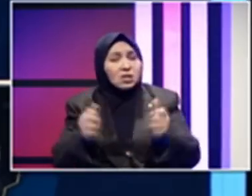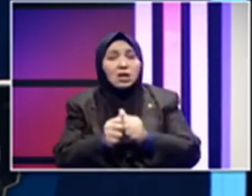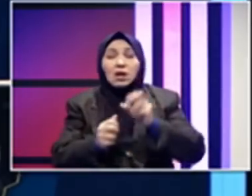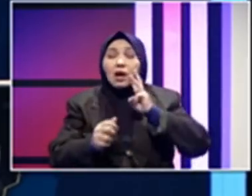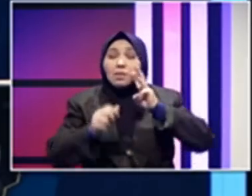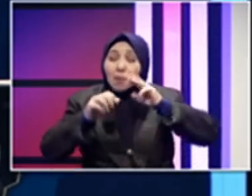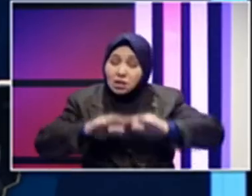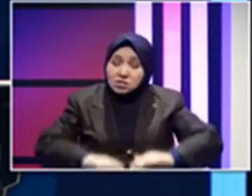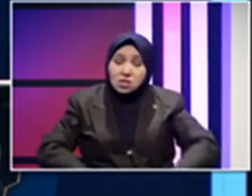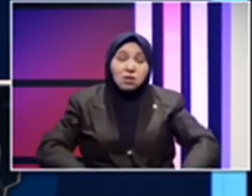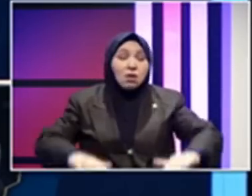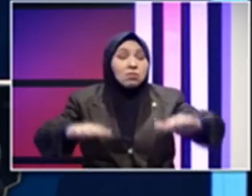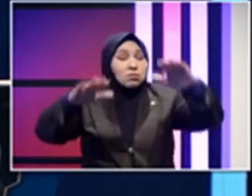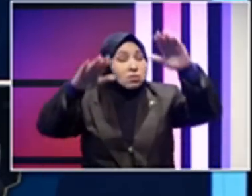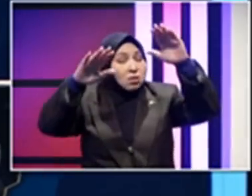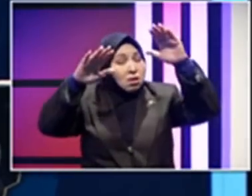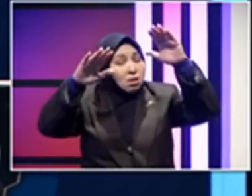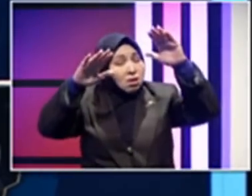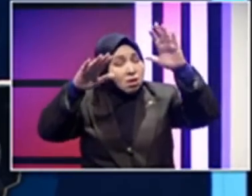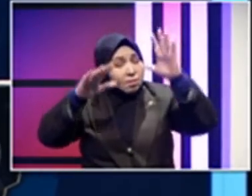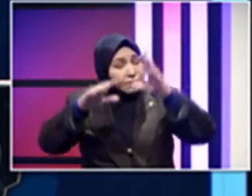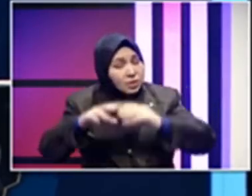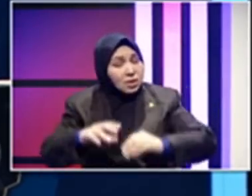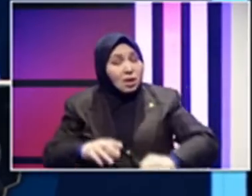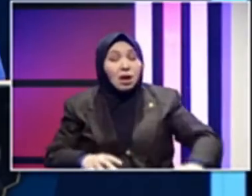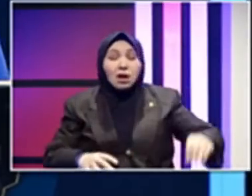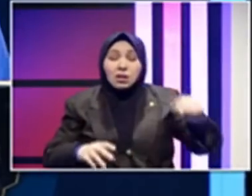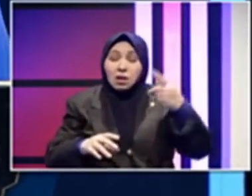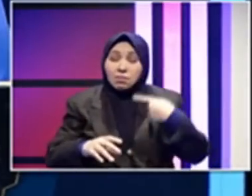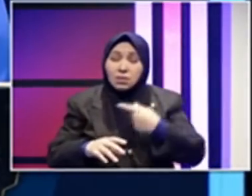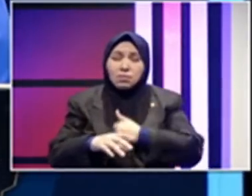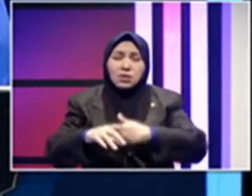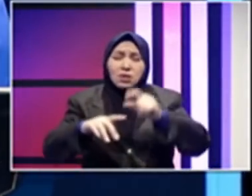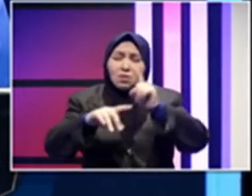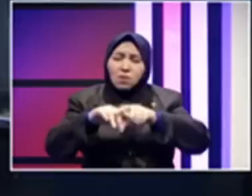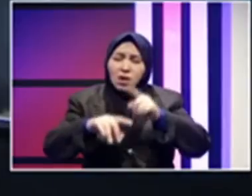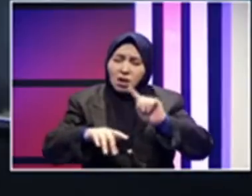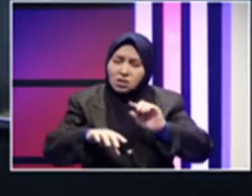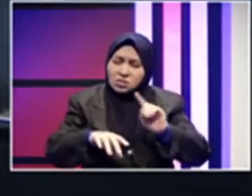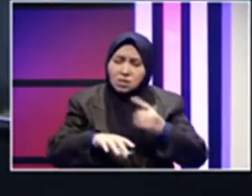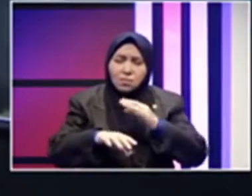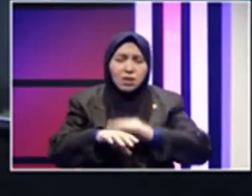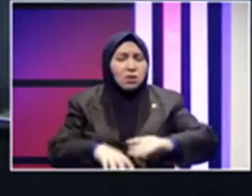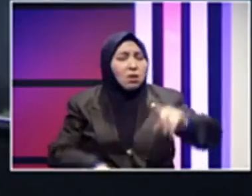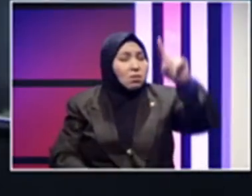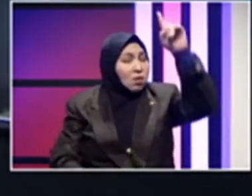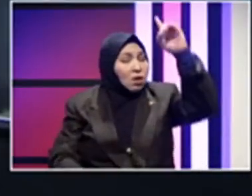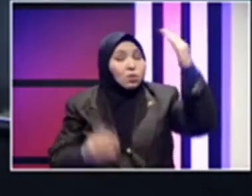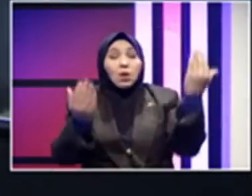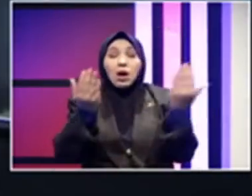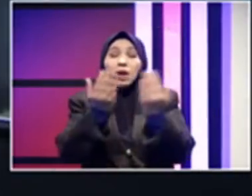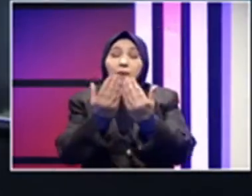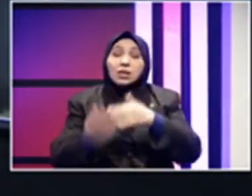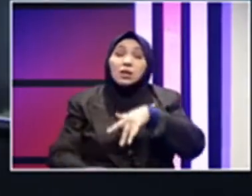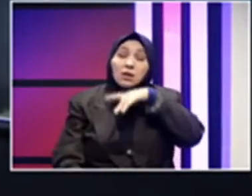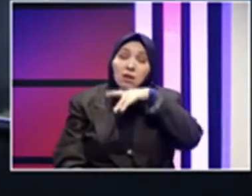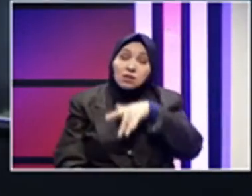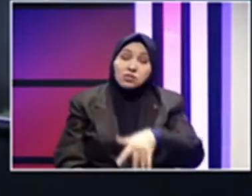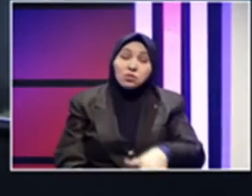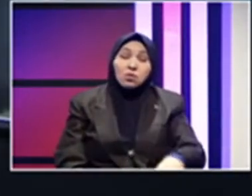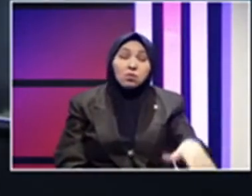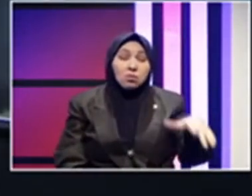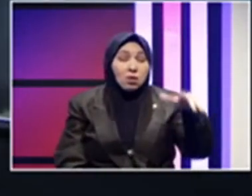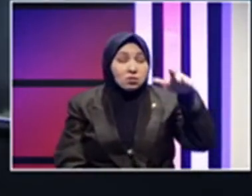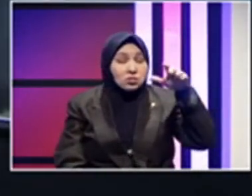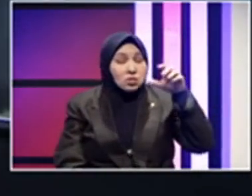ya Allah. Allahumma rabbana alaika tawakkalna wa ilaika anabna wa ilaikal masir. Wa sallallahu ala sayyidina Muhammadin nabiyil